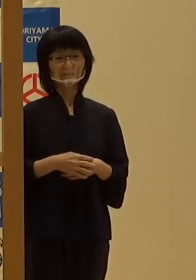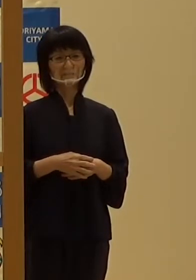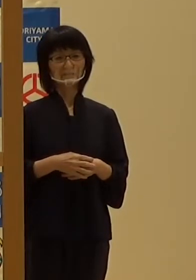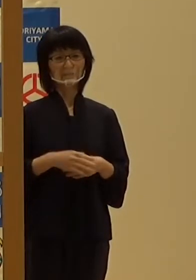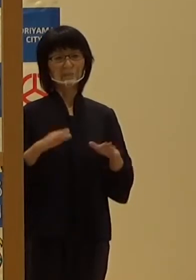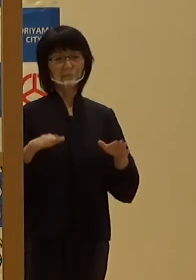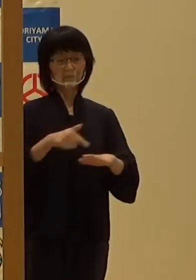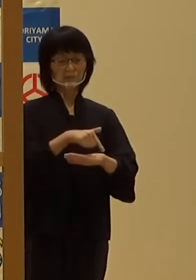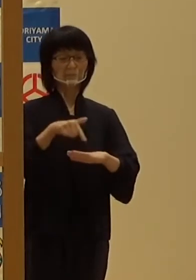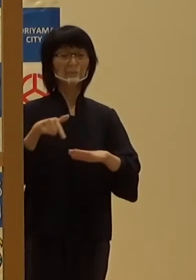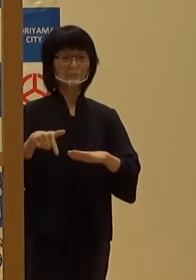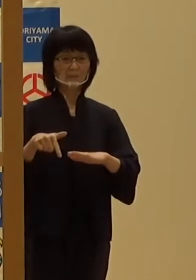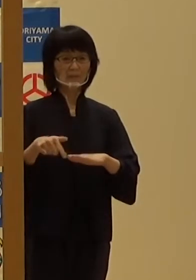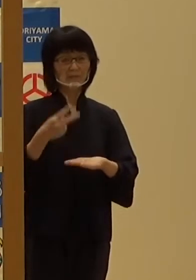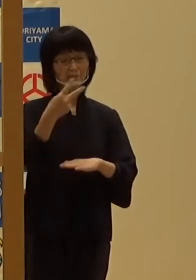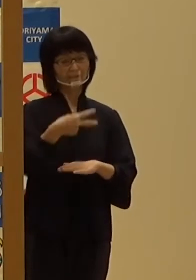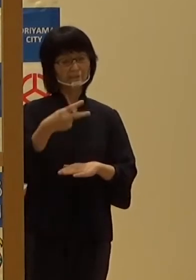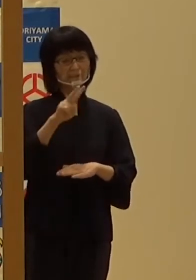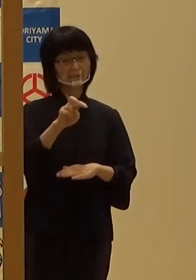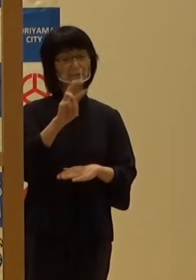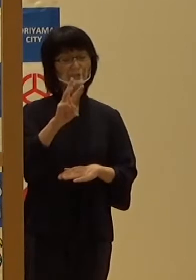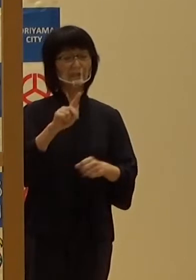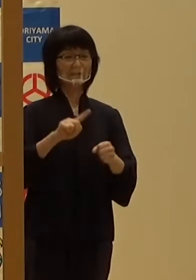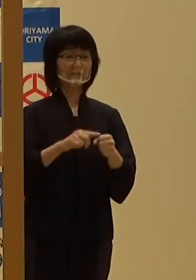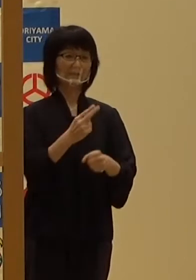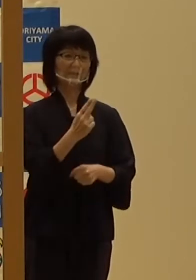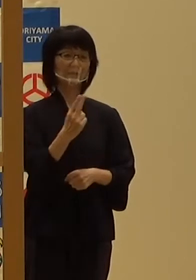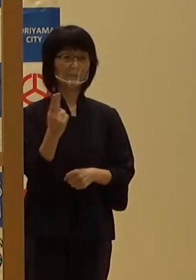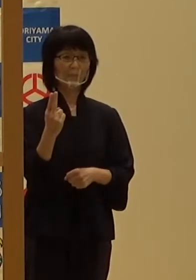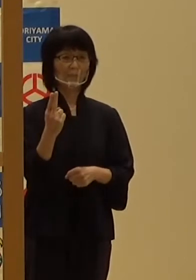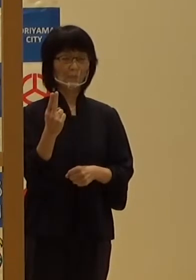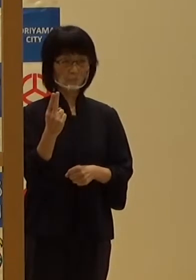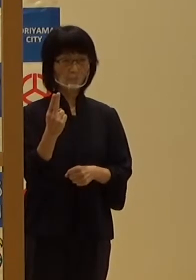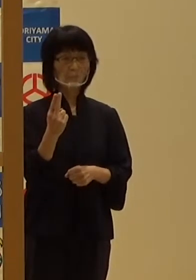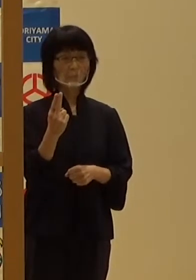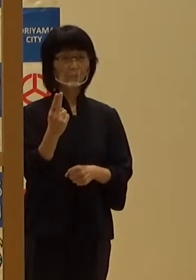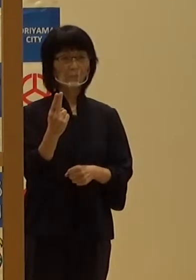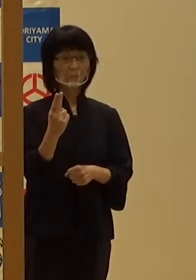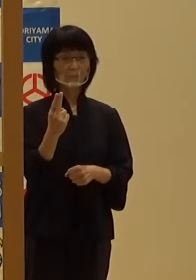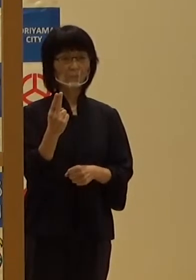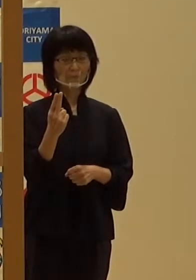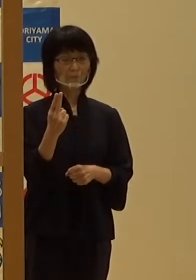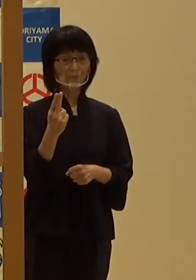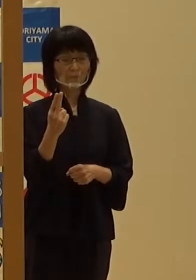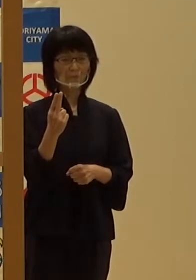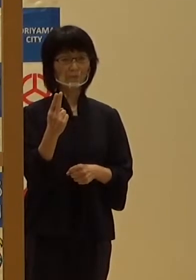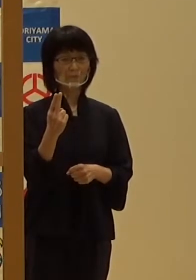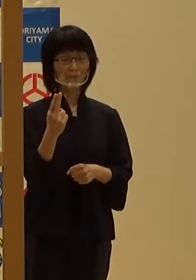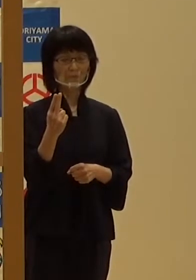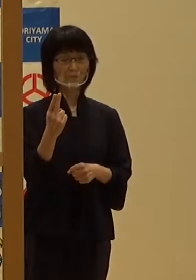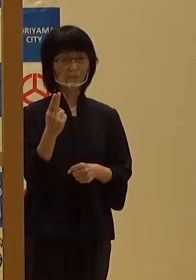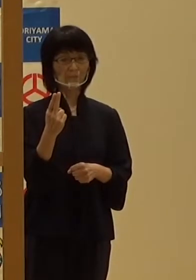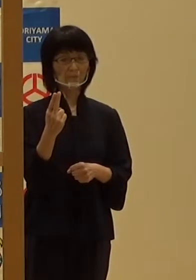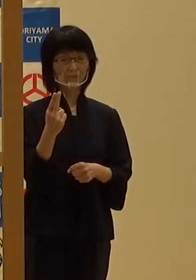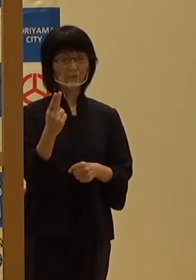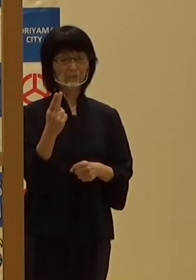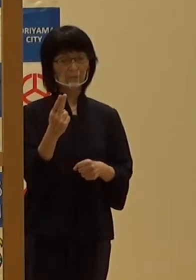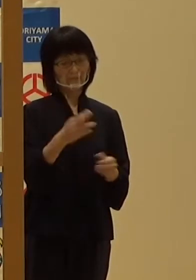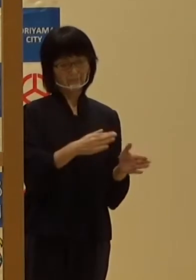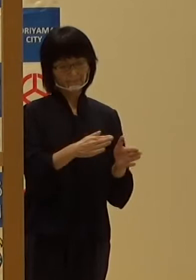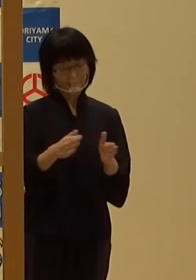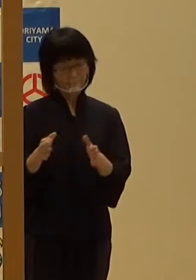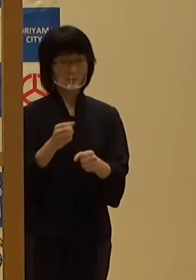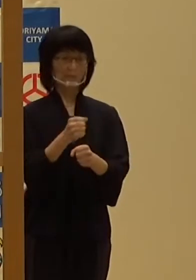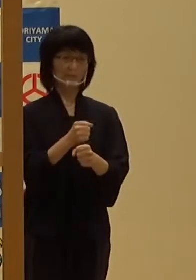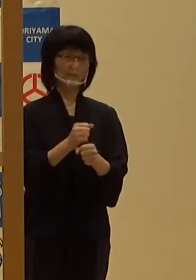今回のプロジェクトは、2023年度にはですね、整備公園内の整備工事を行いま